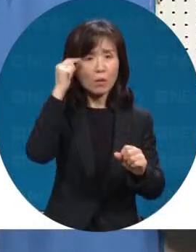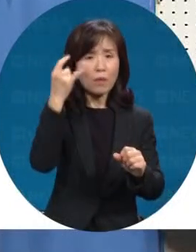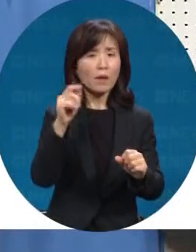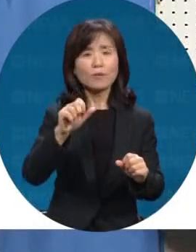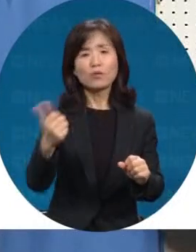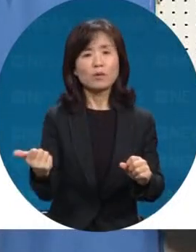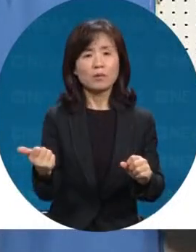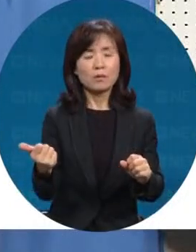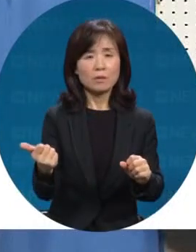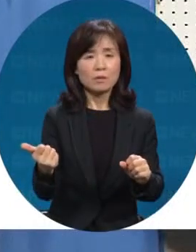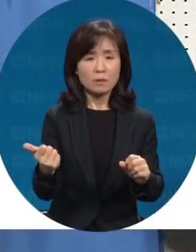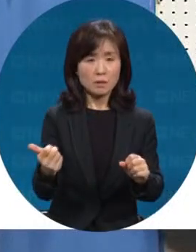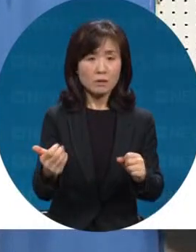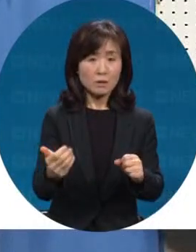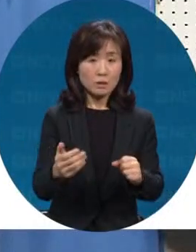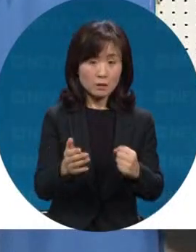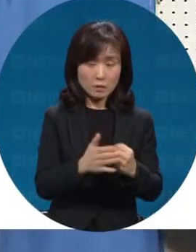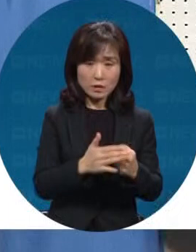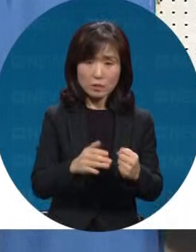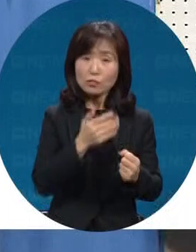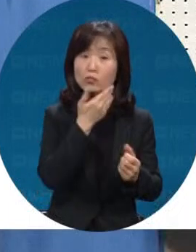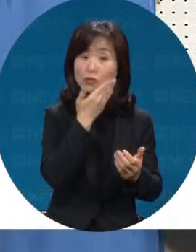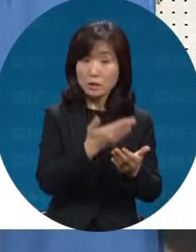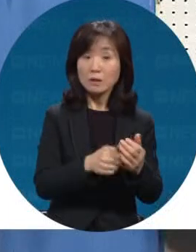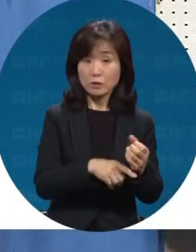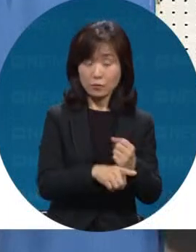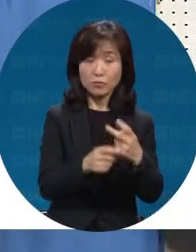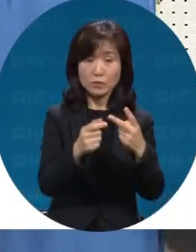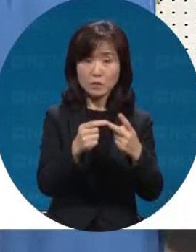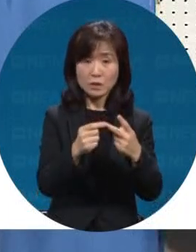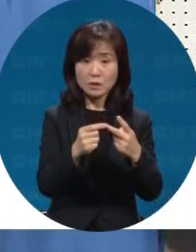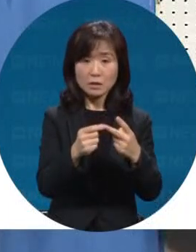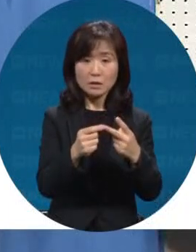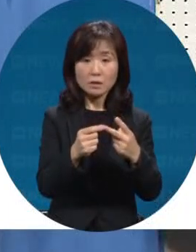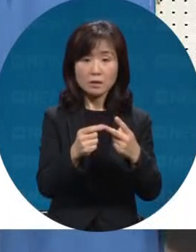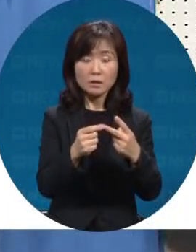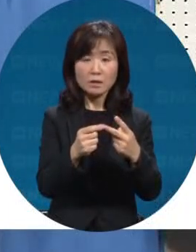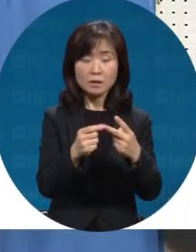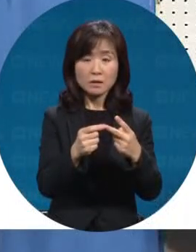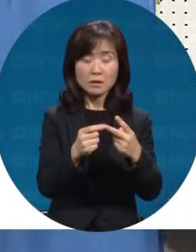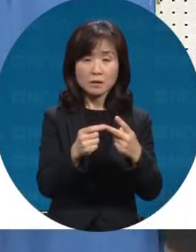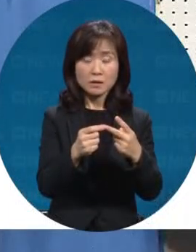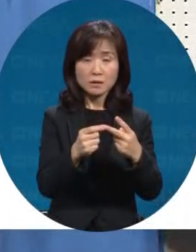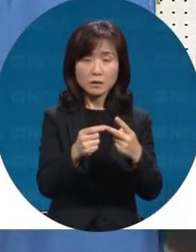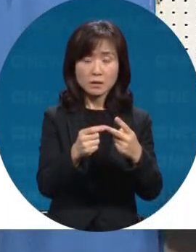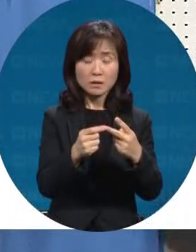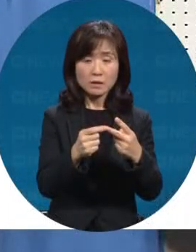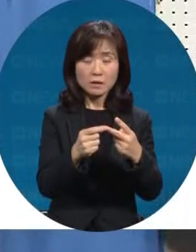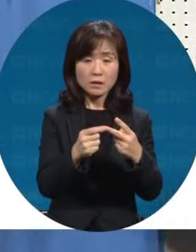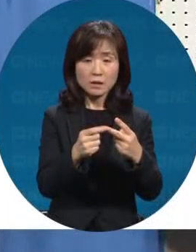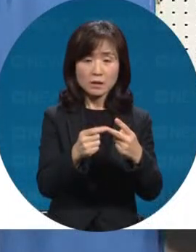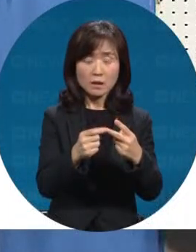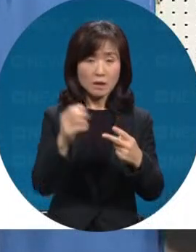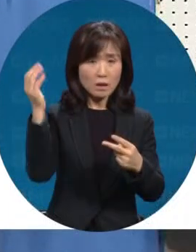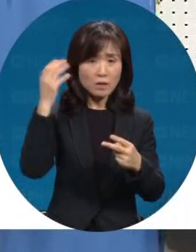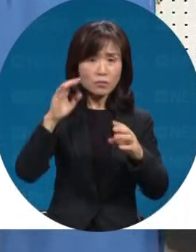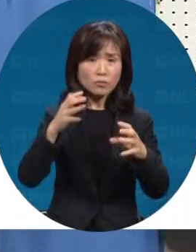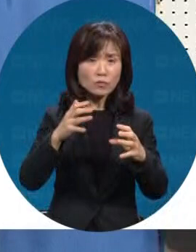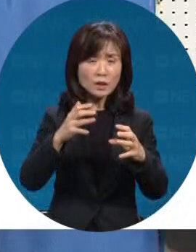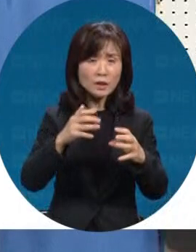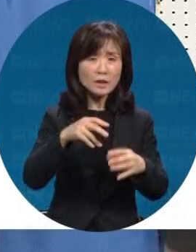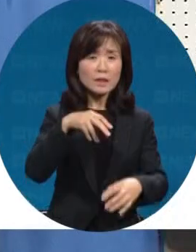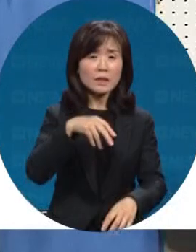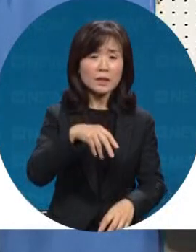수 있습니다. 그런 첫 번째가 중요한 이유고 두 번째는 이를 좀 더 돕기 위해서 국내에도 선한